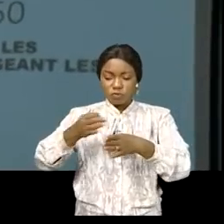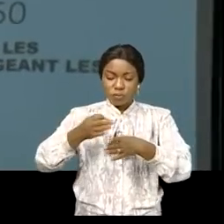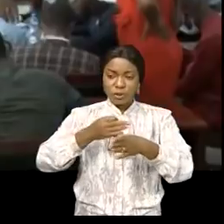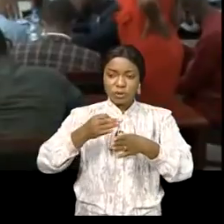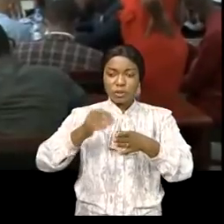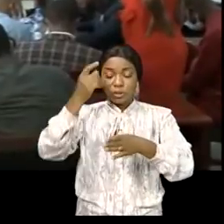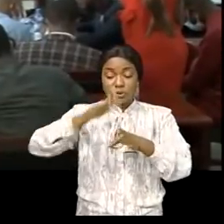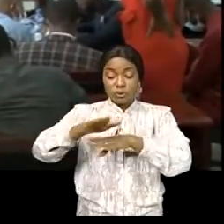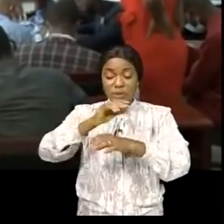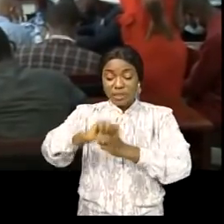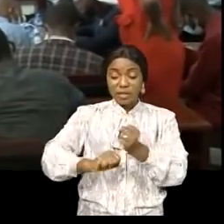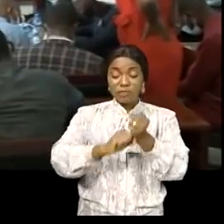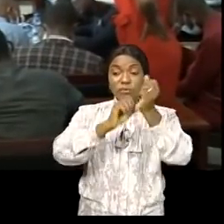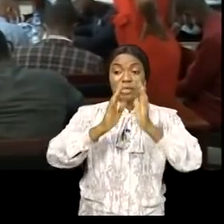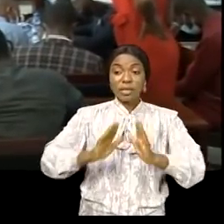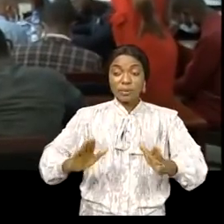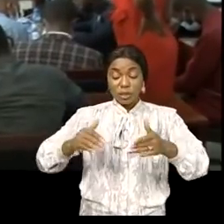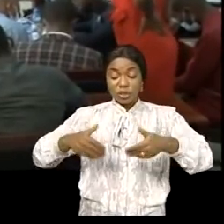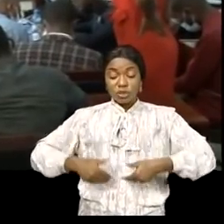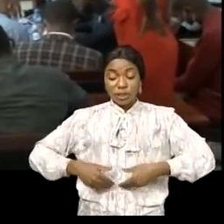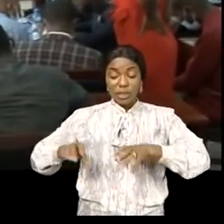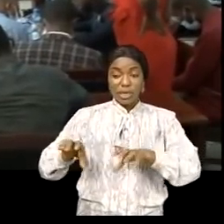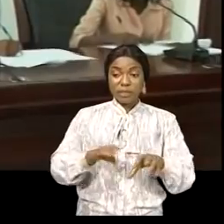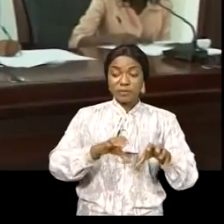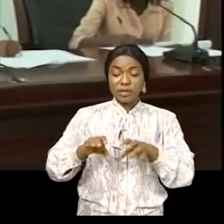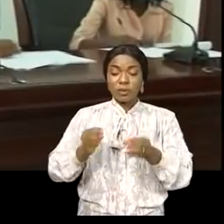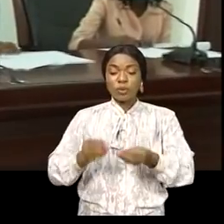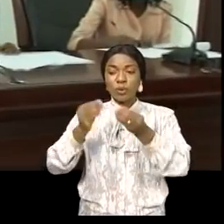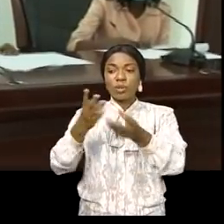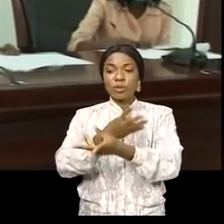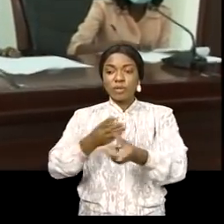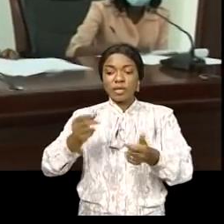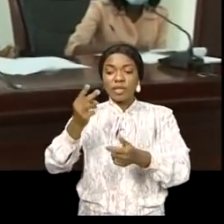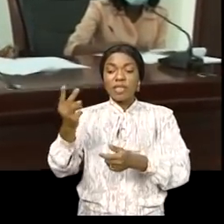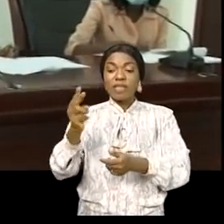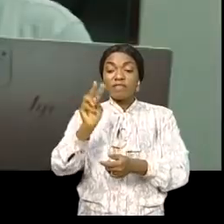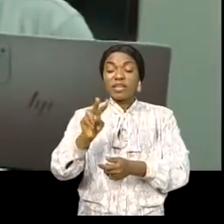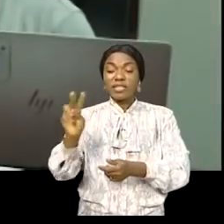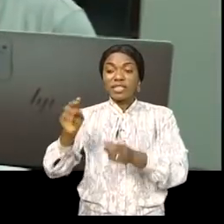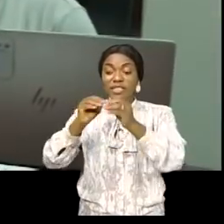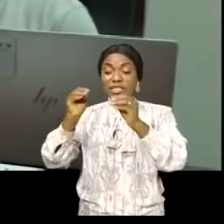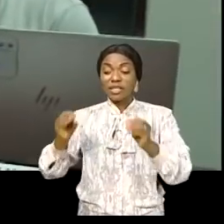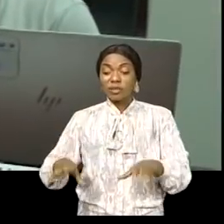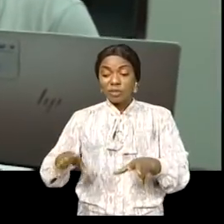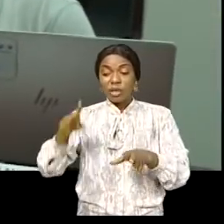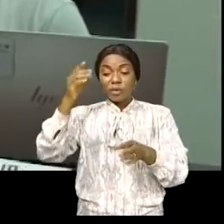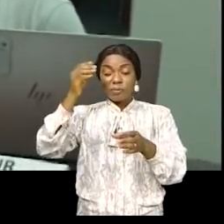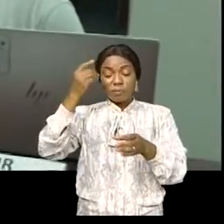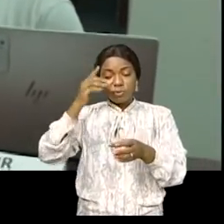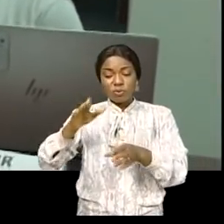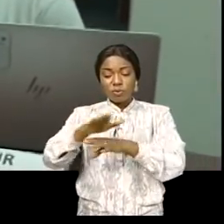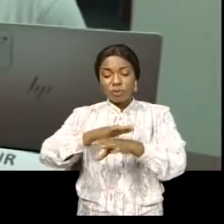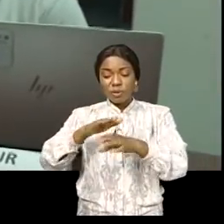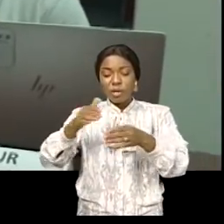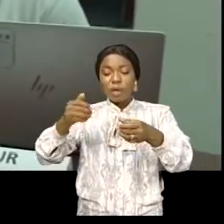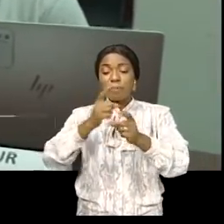le renforcement des capacités des acteurs clés de la mise en œuvre de la résolution 2250 sur les instruments juridiques protégeant